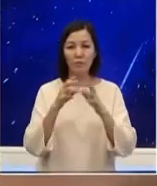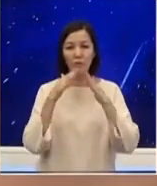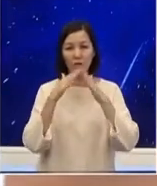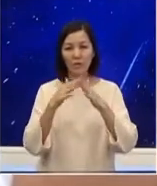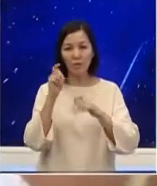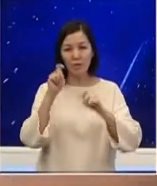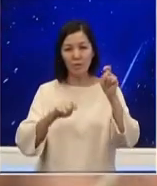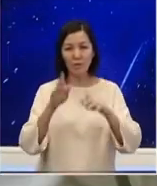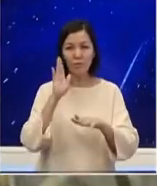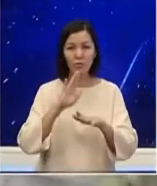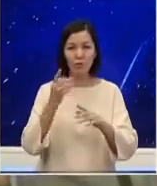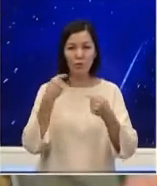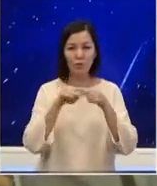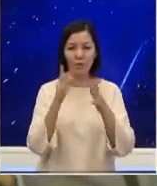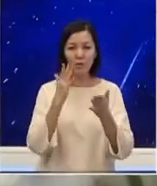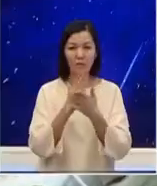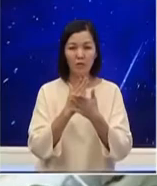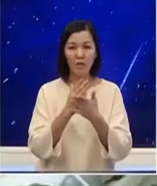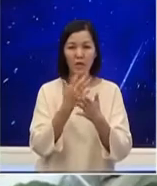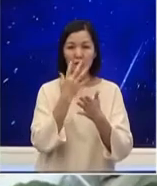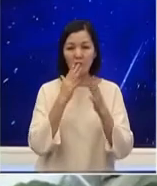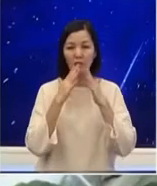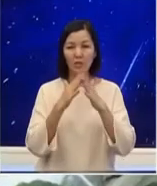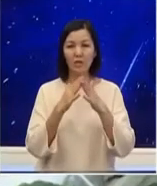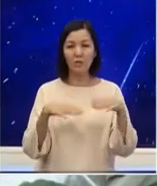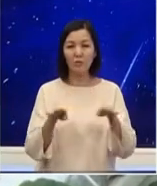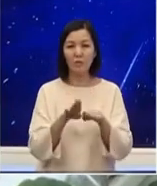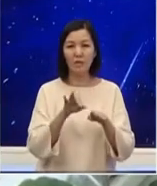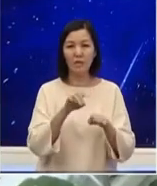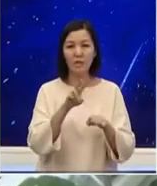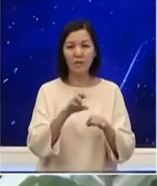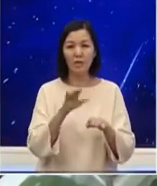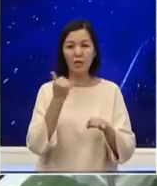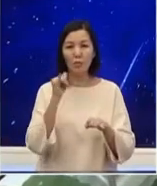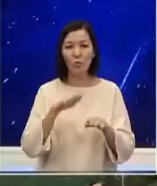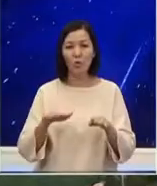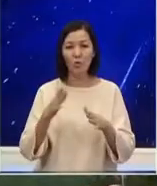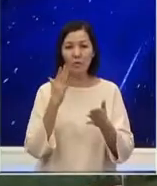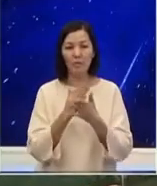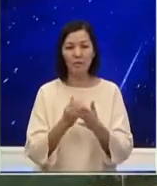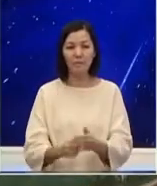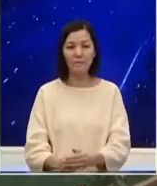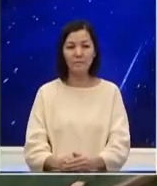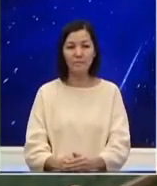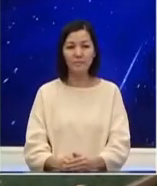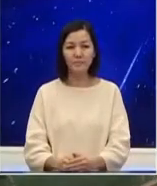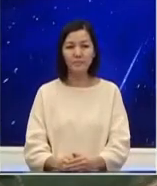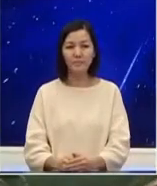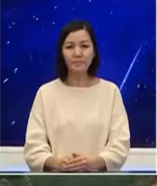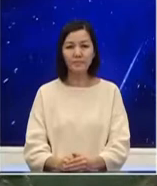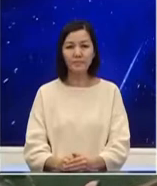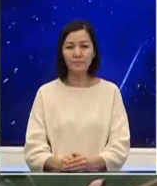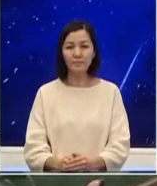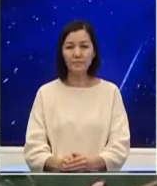тамшылап суару әдісі қолданылады. Осы сынды жылыжай кешендері Іле, Ұйғыр аудандарында да бар. Кейінгі жылдары аудан көлемінде мына